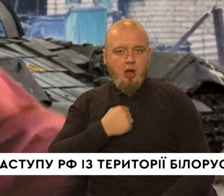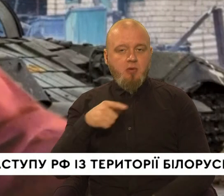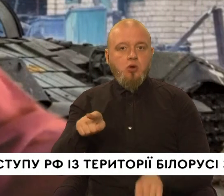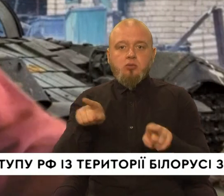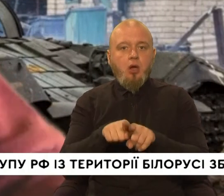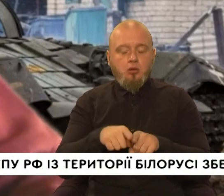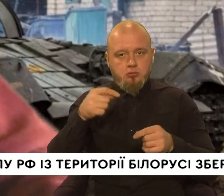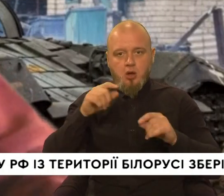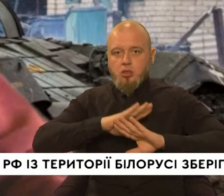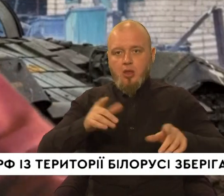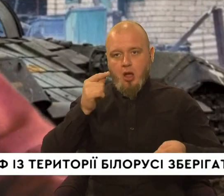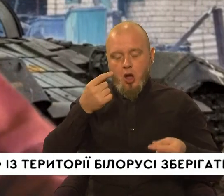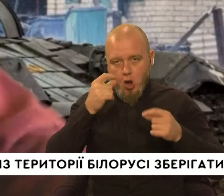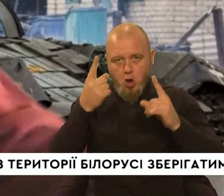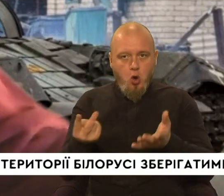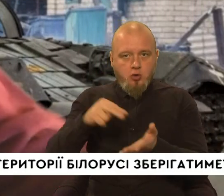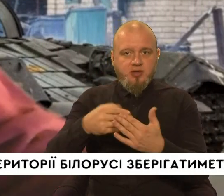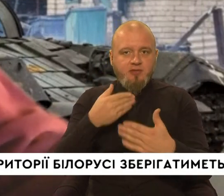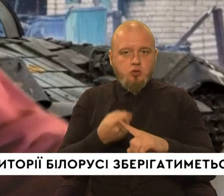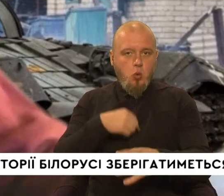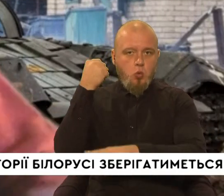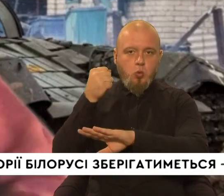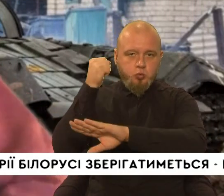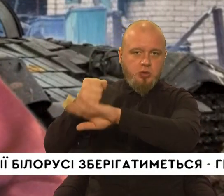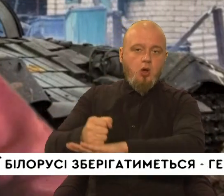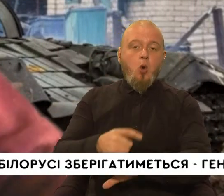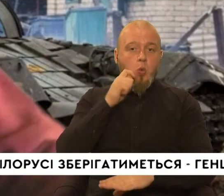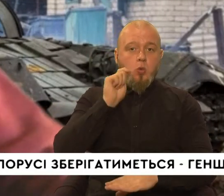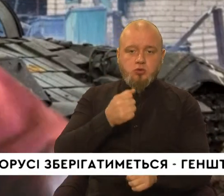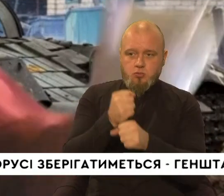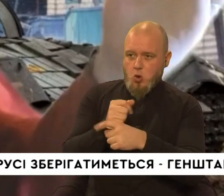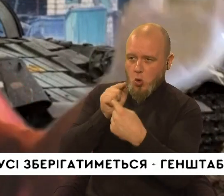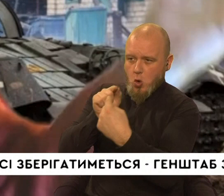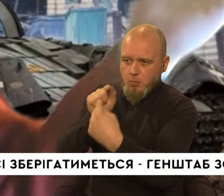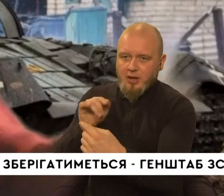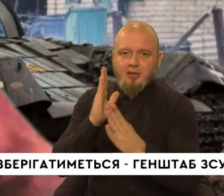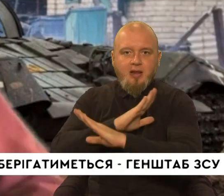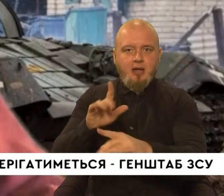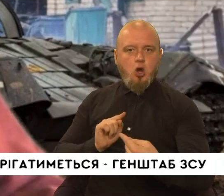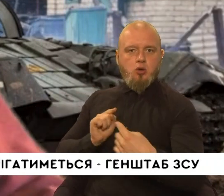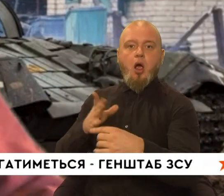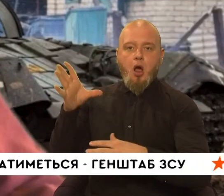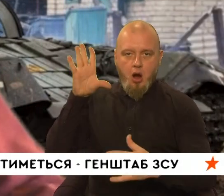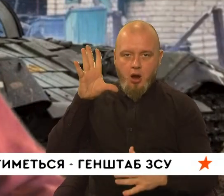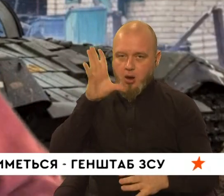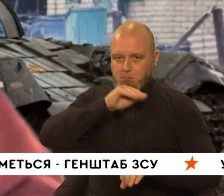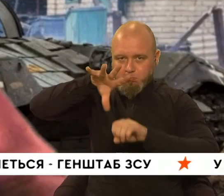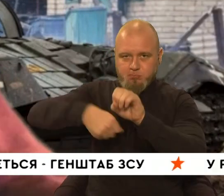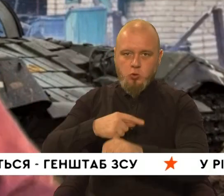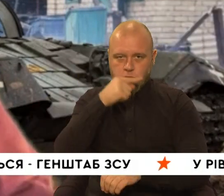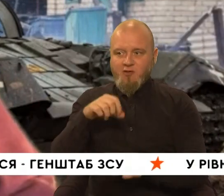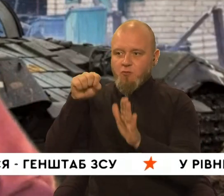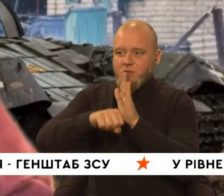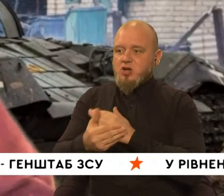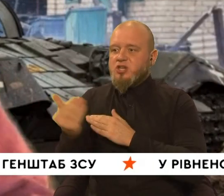і не оговталася від цього удару. Українці чинили опір і чинять опір, і не тільки чинять опір, а й перемагають росіян, вбиваючи